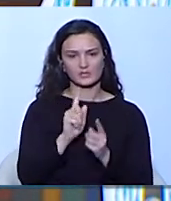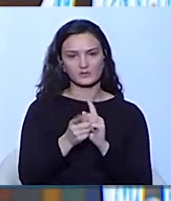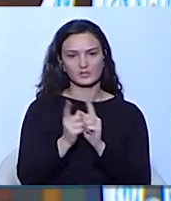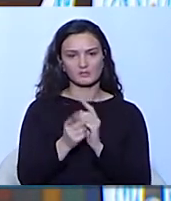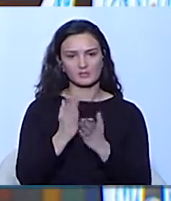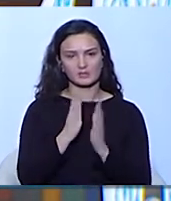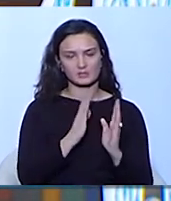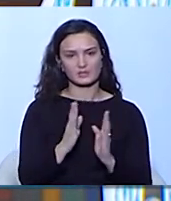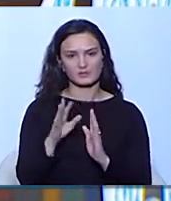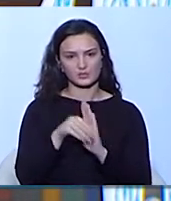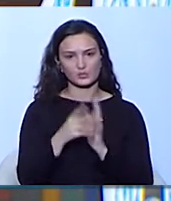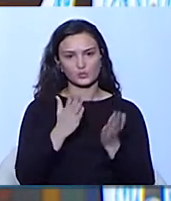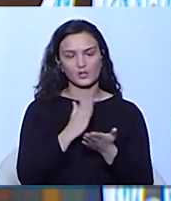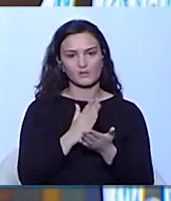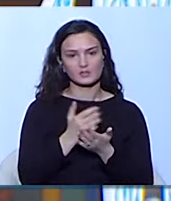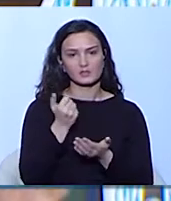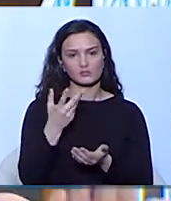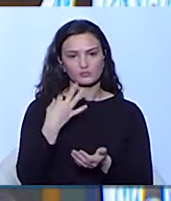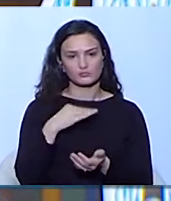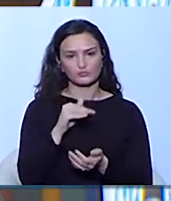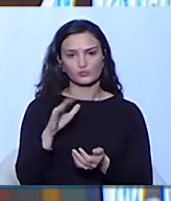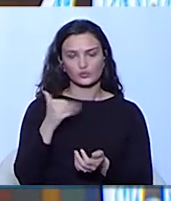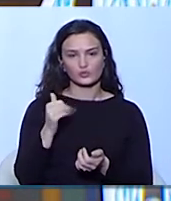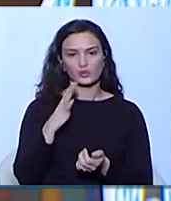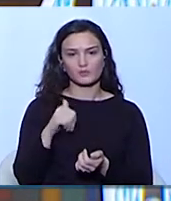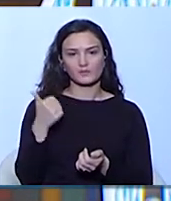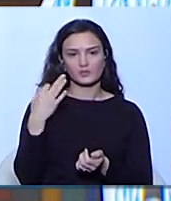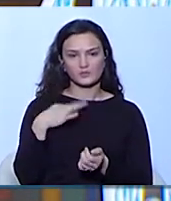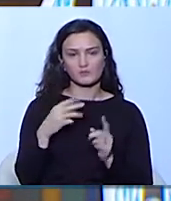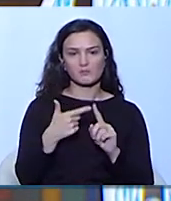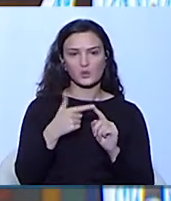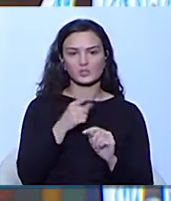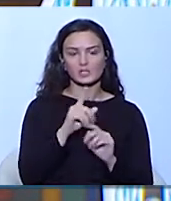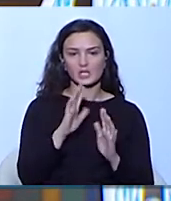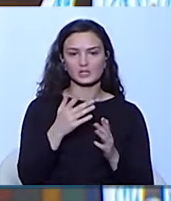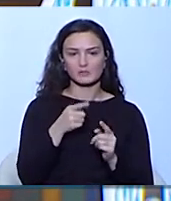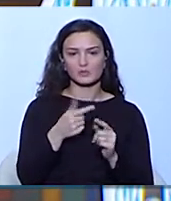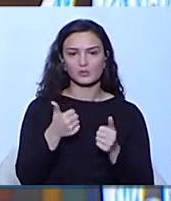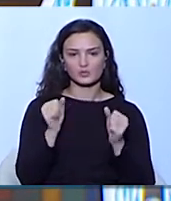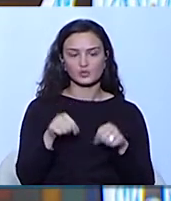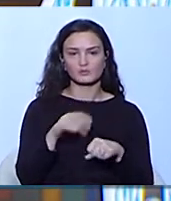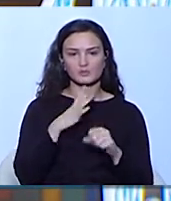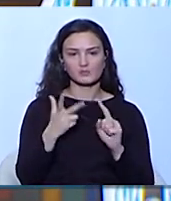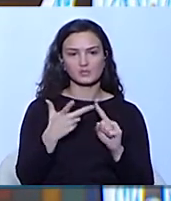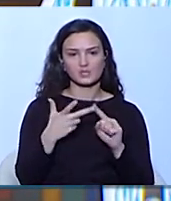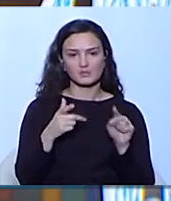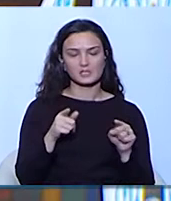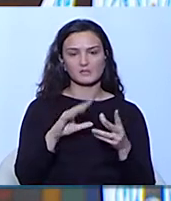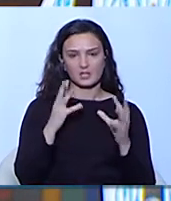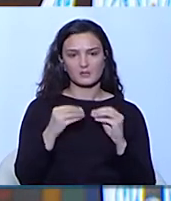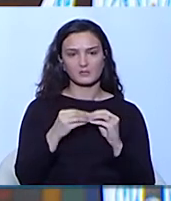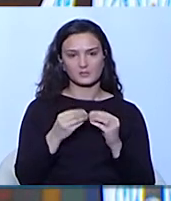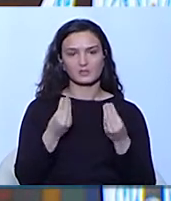ცვლილებები აქვს ცევაში, თუ ყავს რამოდენიმე შვილი, როგორი იყო პირველი შვილი, რა ხდება მეორესთან, როგორი შეიძლება იყოს მესამე. ეს